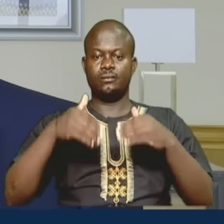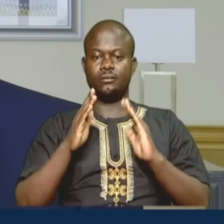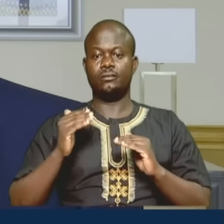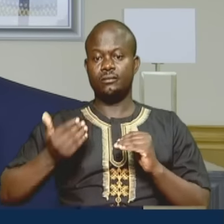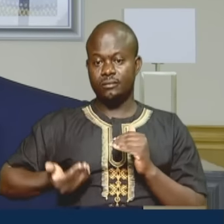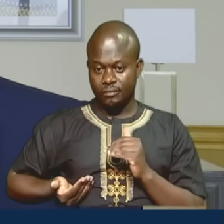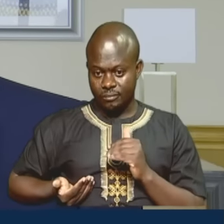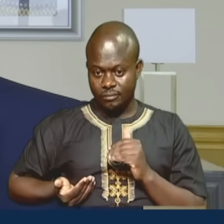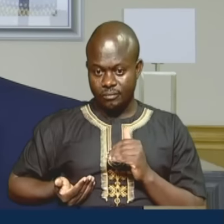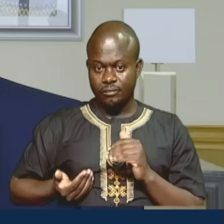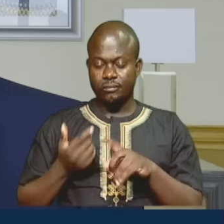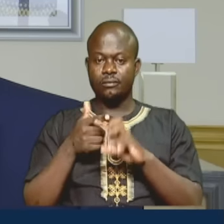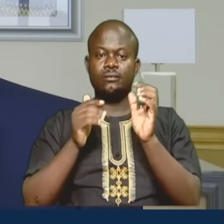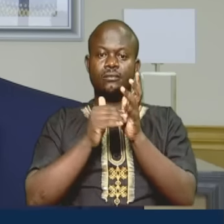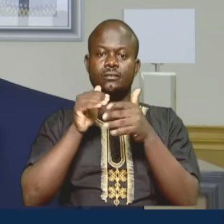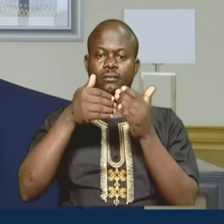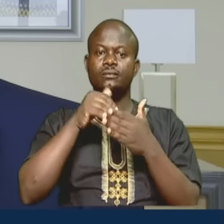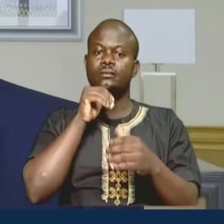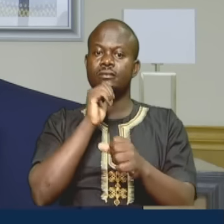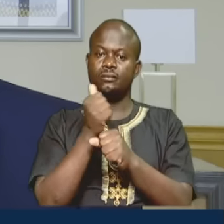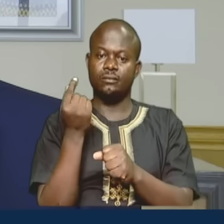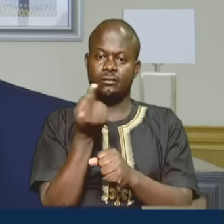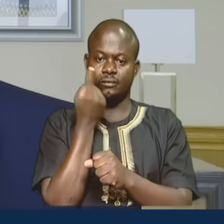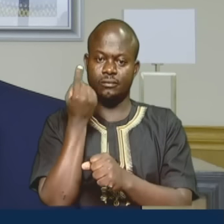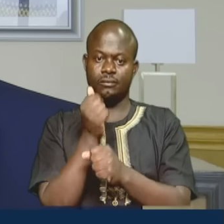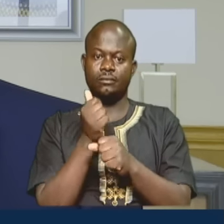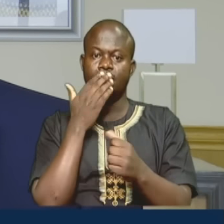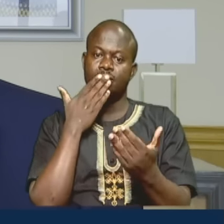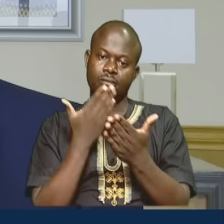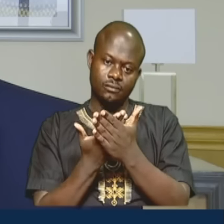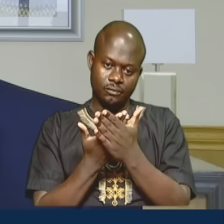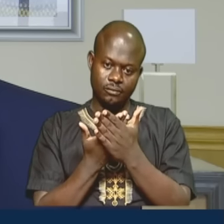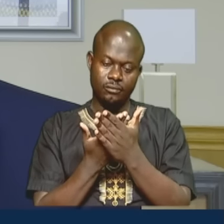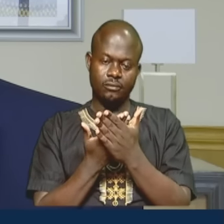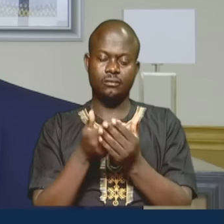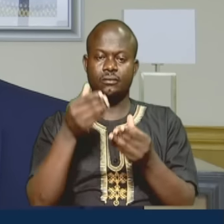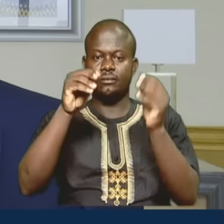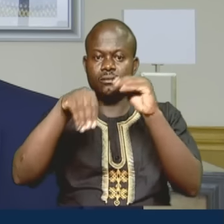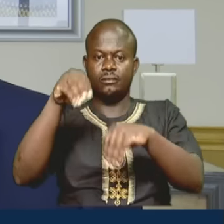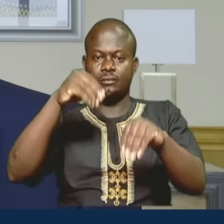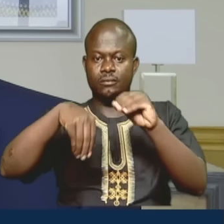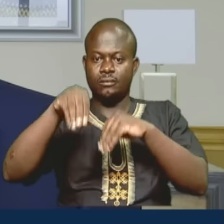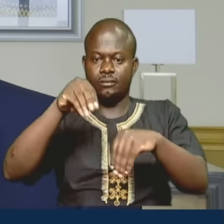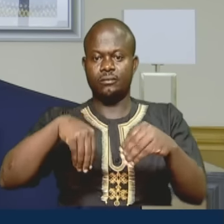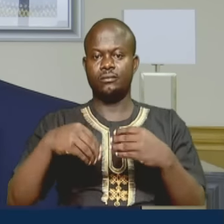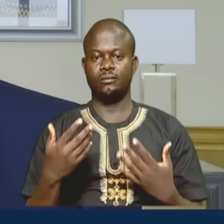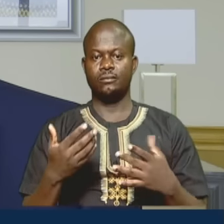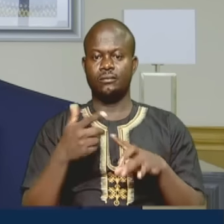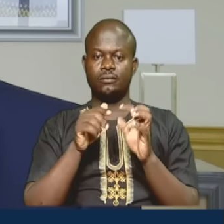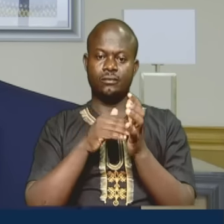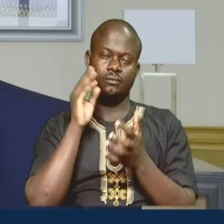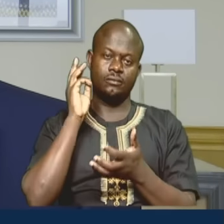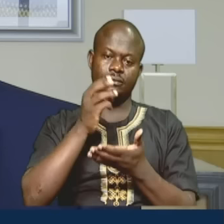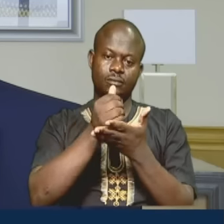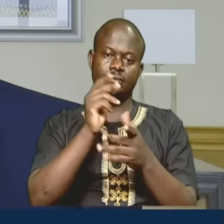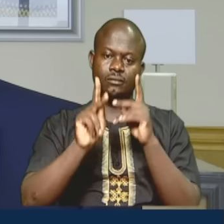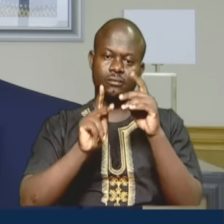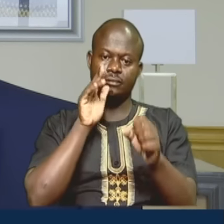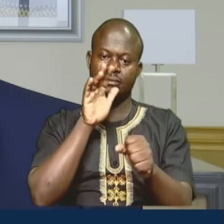y'abagore, ariko atari imirimo gusa, ari imirimo myiza itanga umusaruro, izafasha abantu